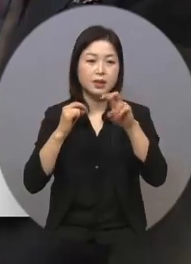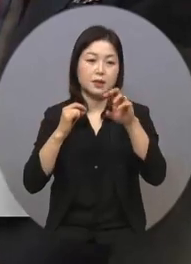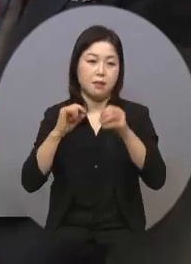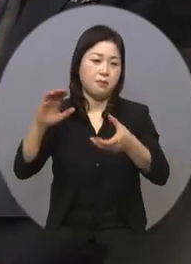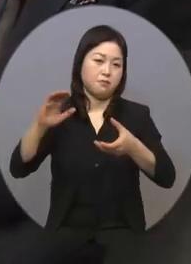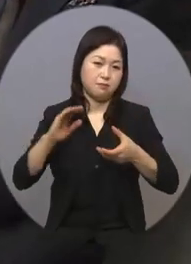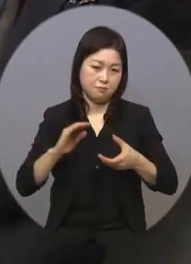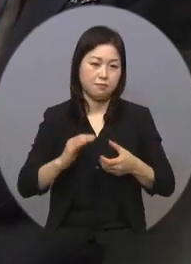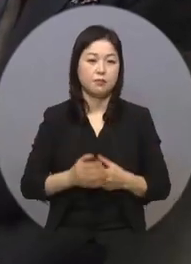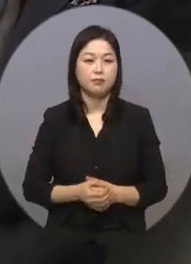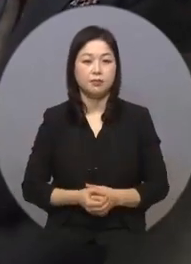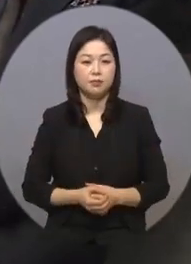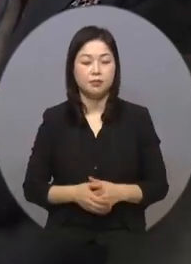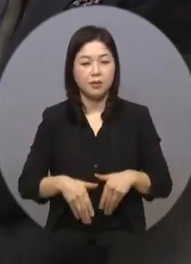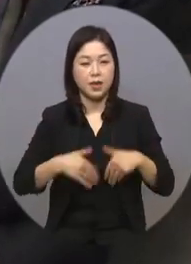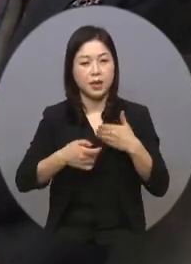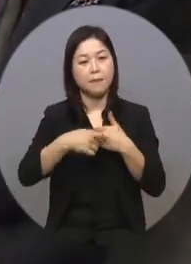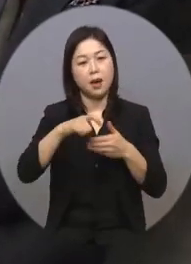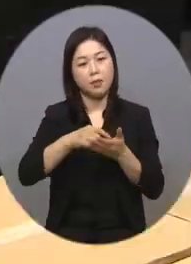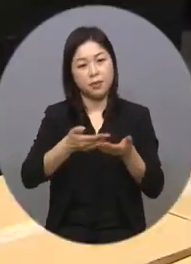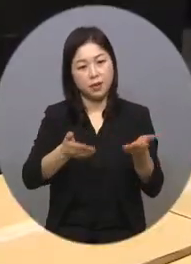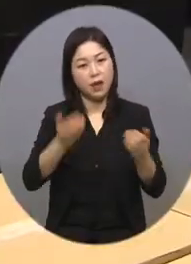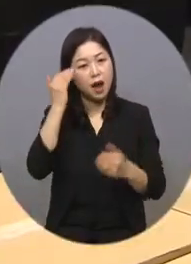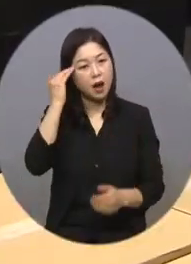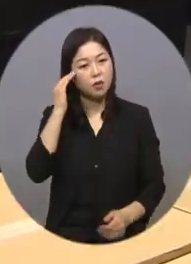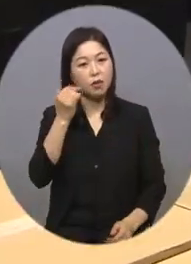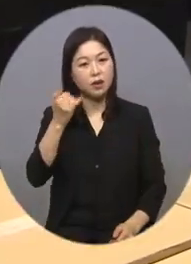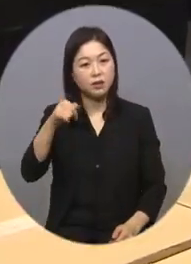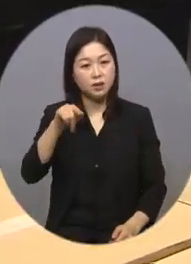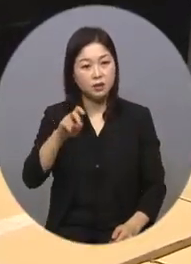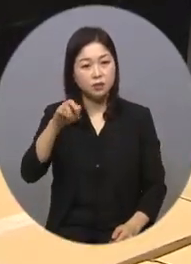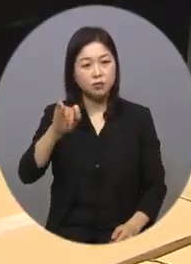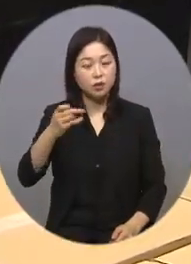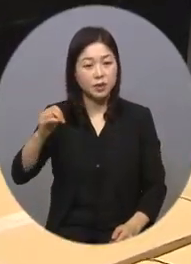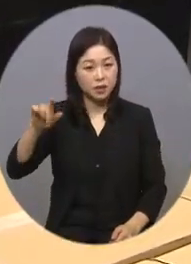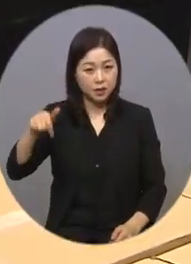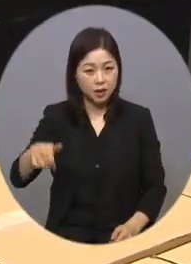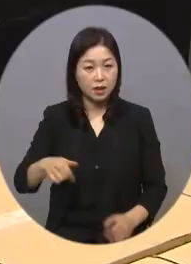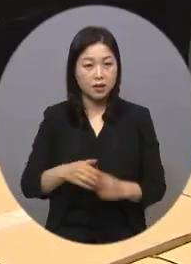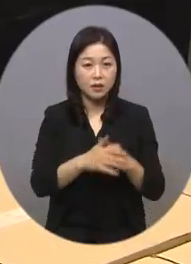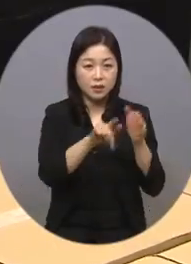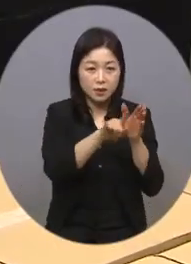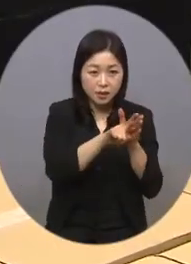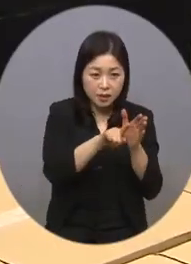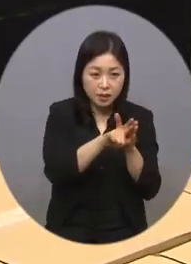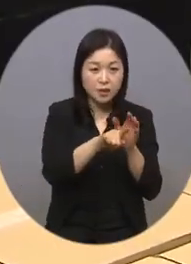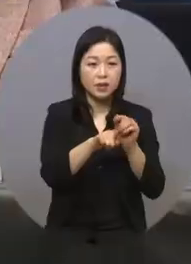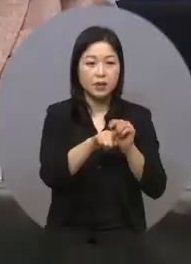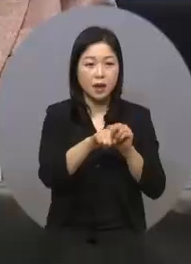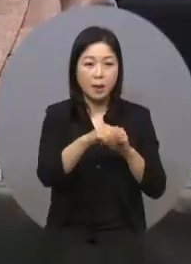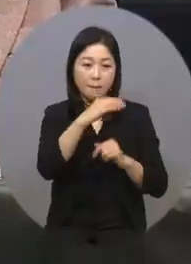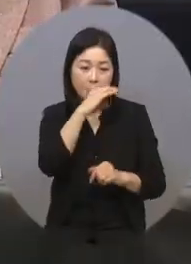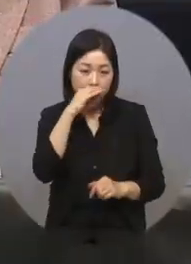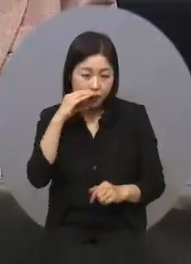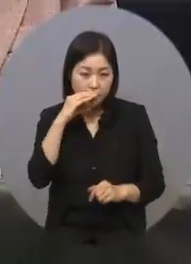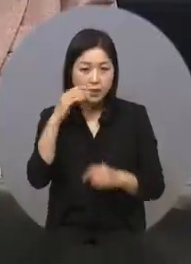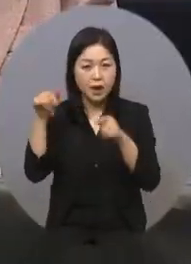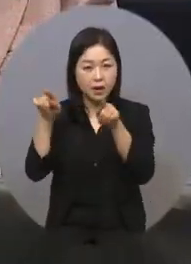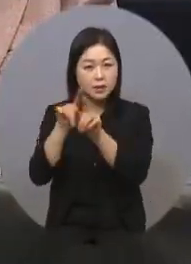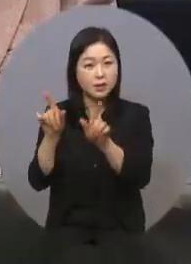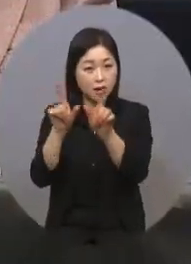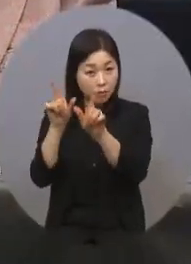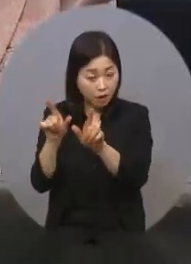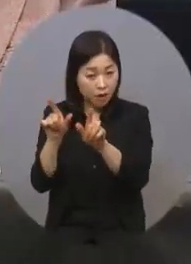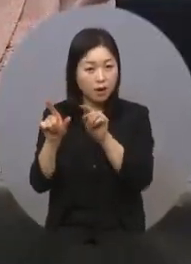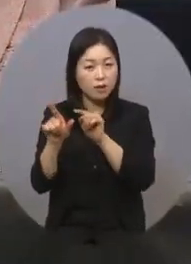전달받았습니다. 따뜻한 마음을 나눈 한국 황금 불빛상은 신뢰, 정도, 상생 경영을 모토로 에너지 자원 개발과